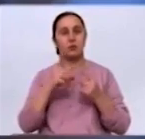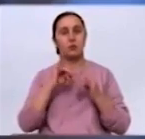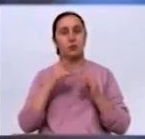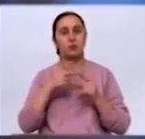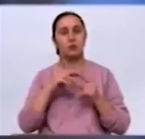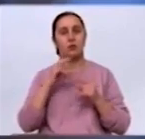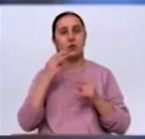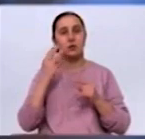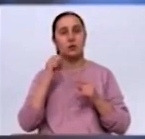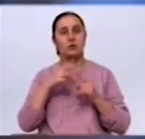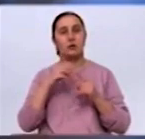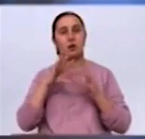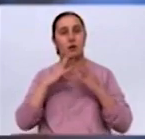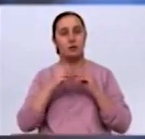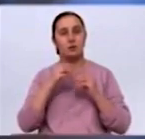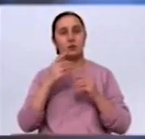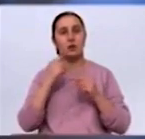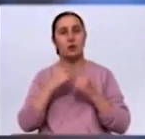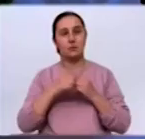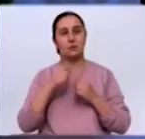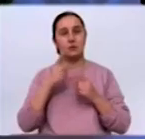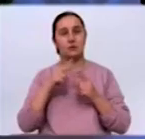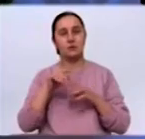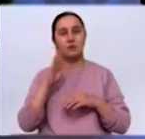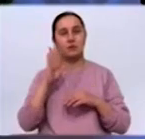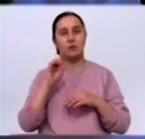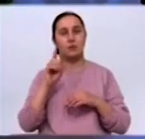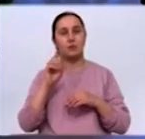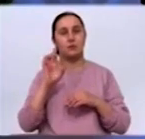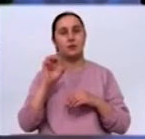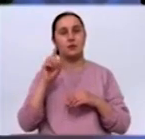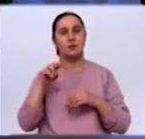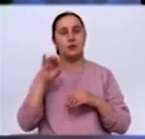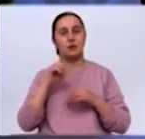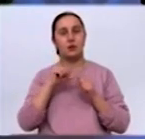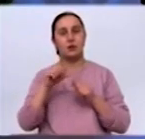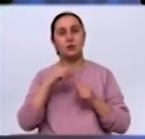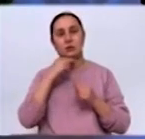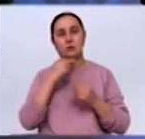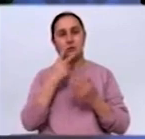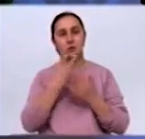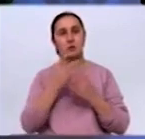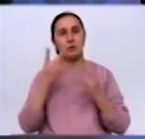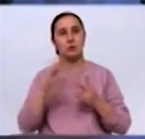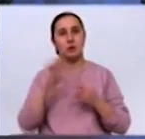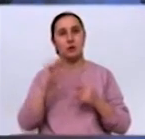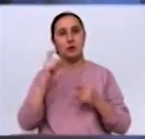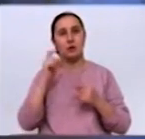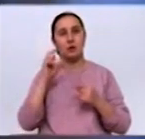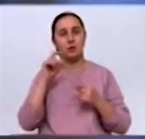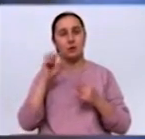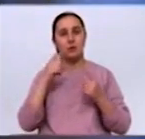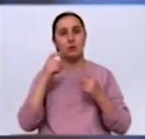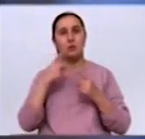uyg'unligi, shriftlarning hajmi va har bir narsa uchun web dizaynga alohida e'tibor qaratish zarur bo'ladi. Axborotlar bir-biri